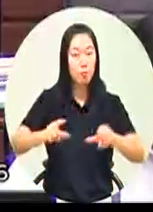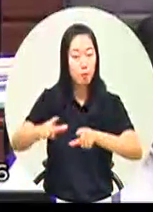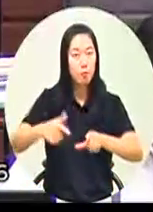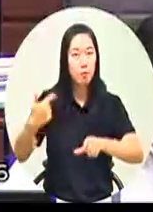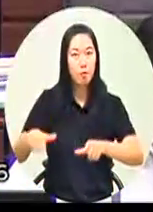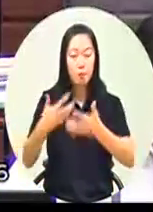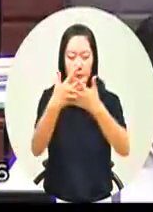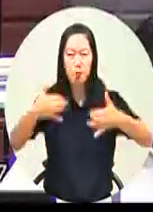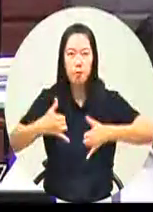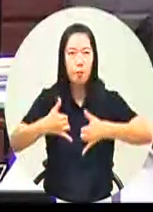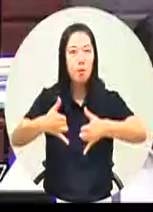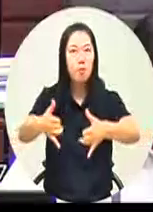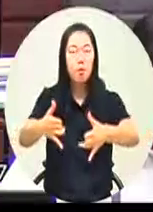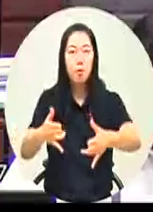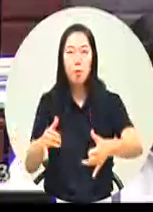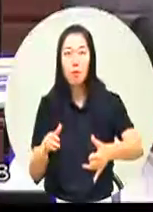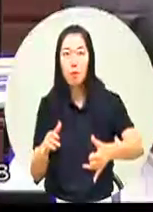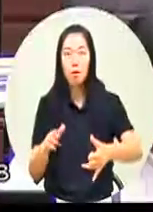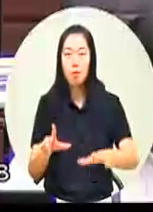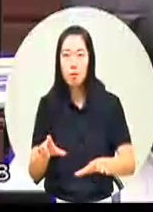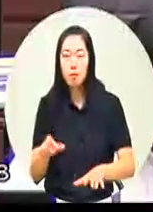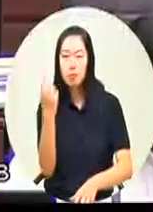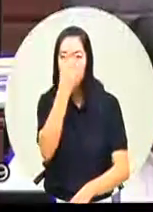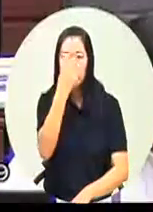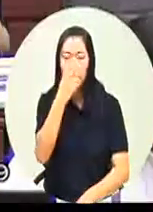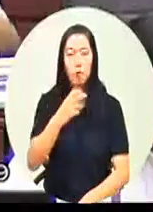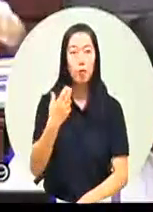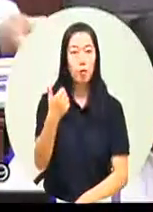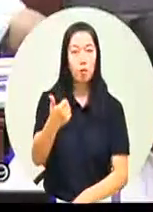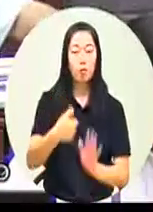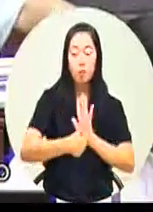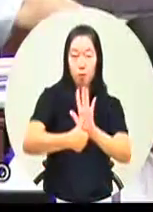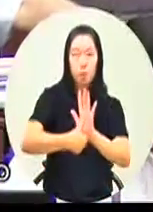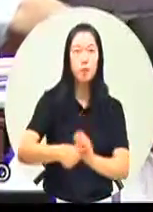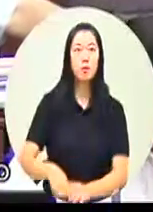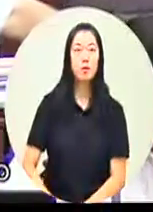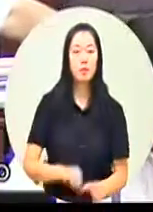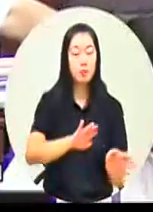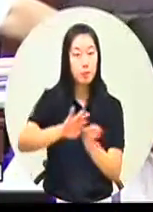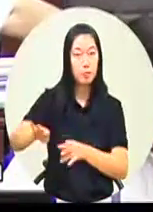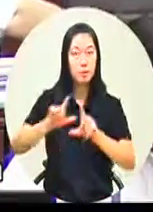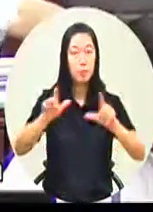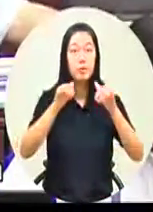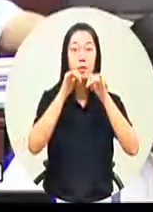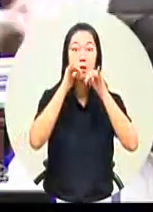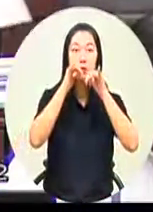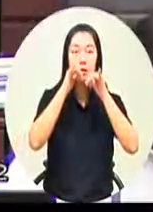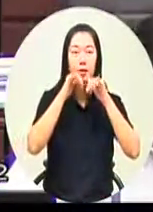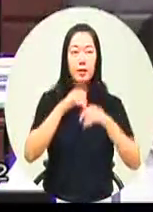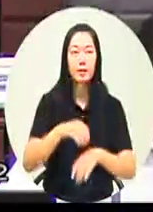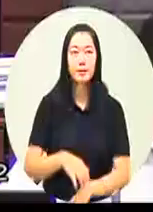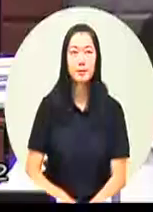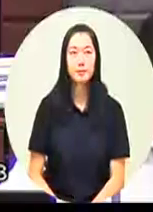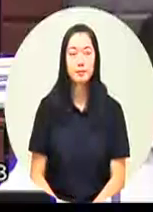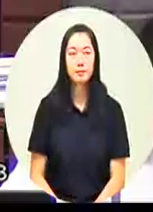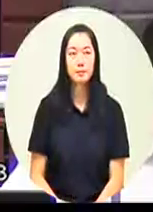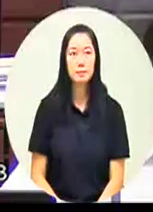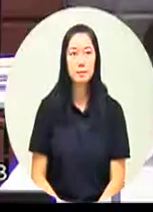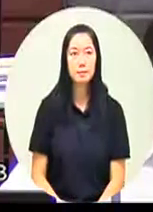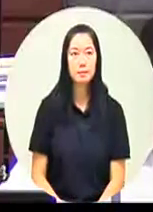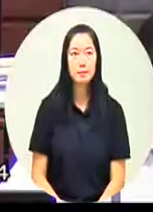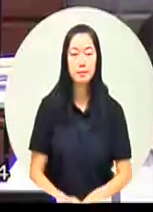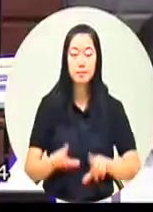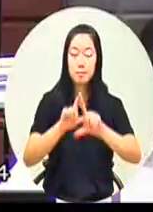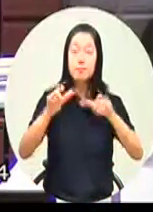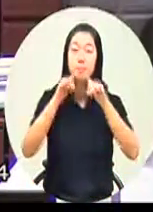网络上非常夯的一个景点。那另外大寮的部分呢，大寮的我们大寮